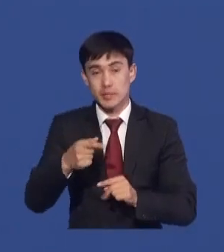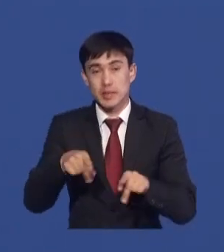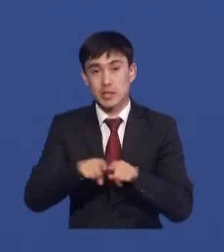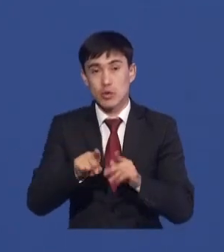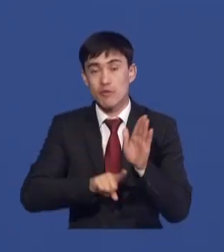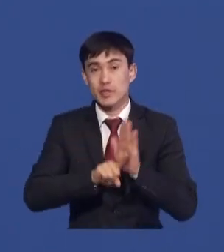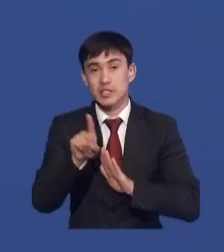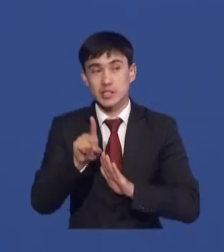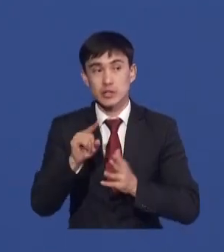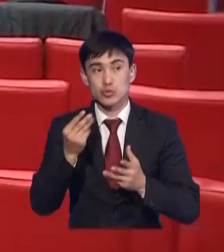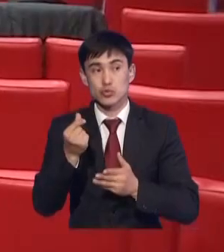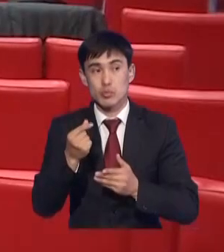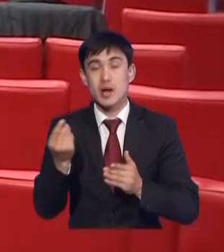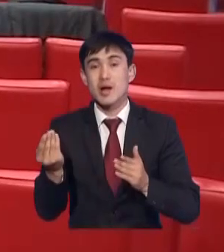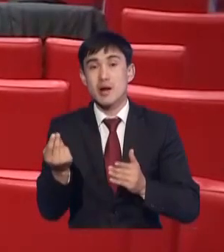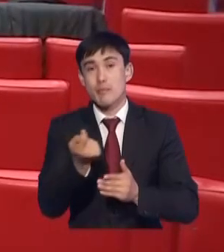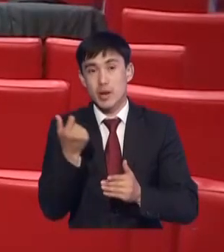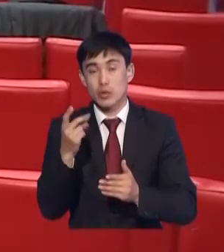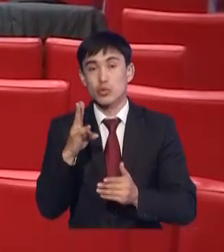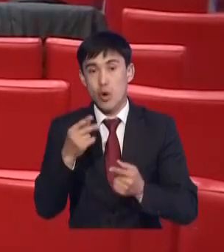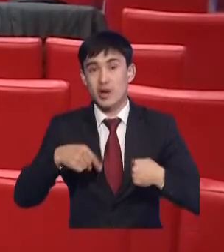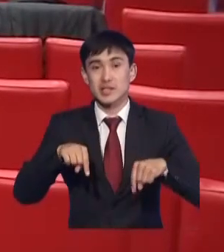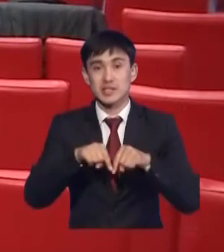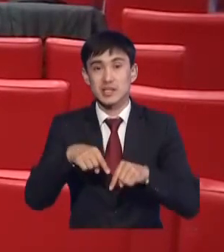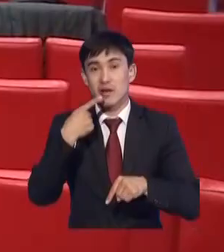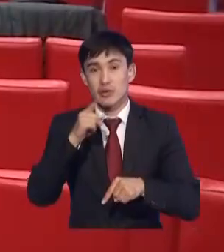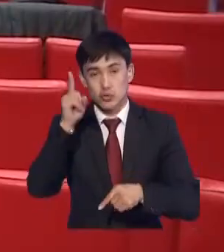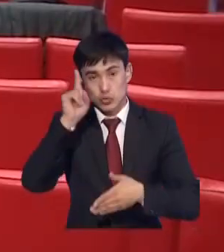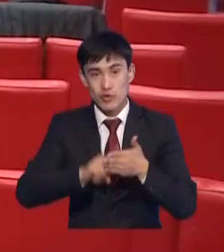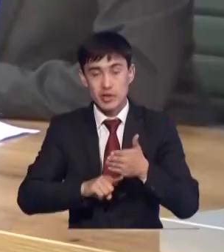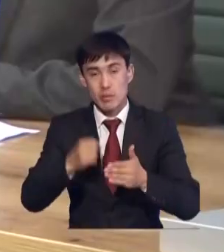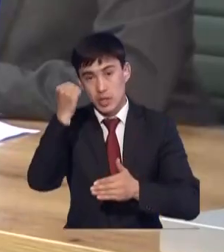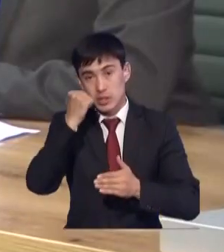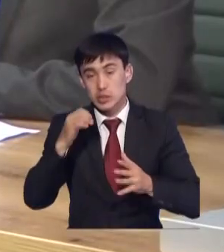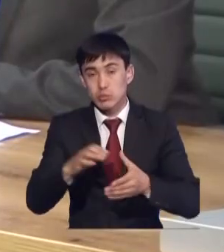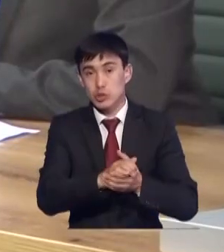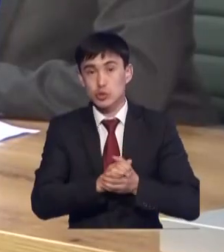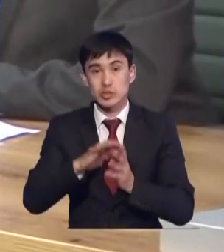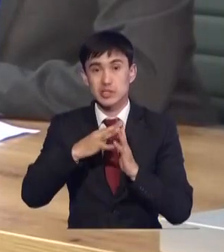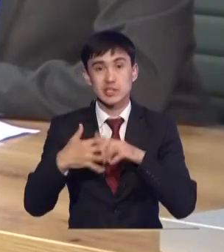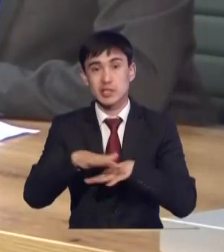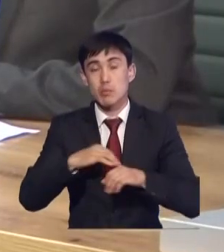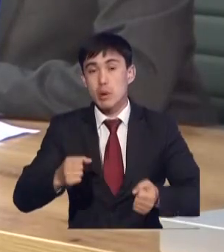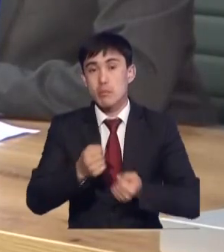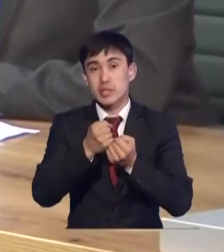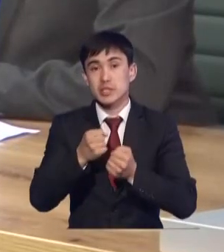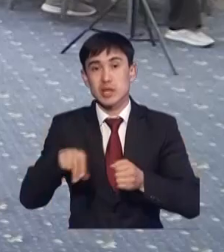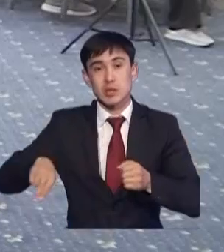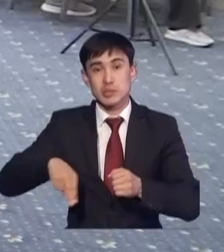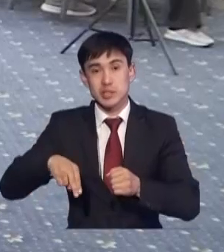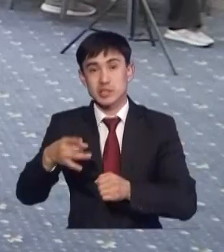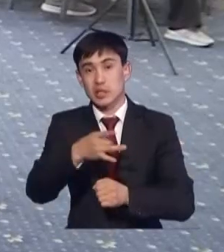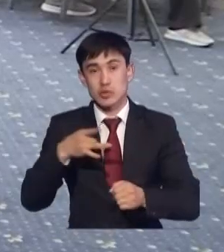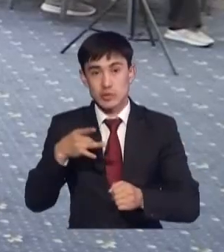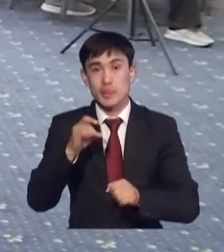такого начинания Сумма незначительная однако организа уверены что благодаря сплочённости сельчан и при поддержке администрации